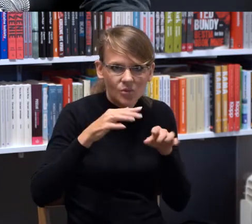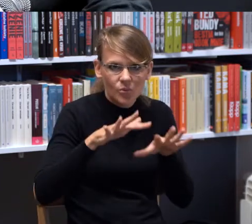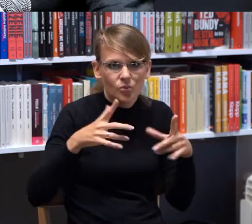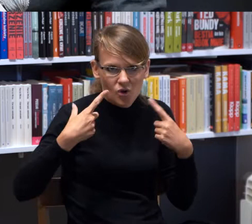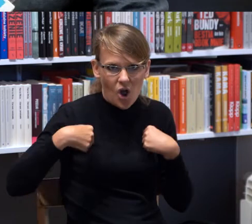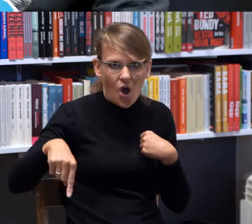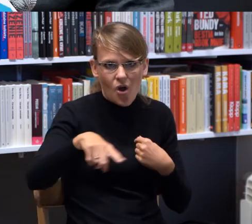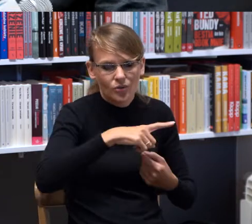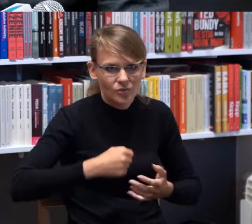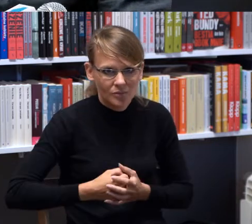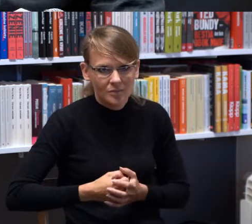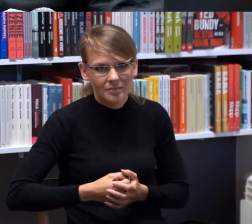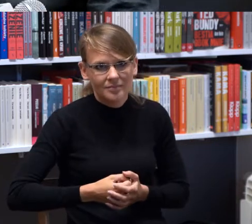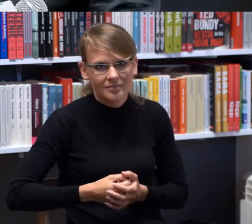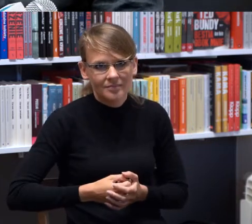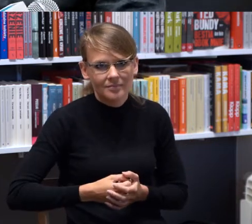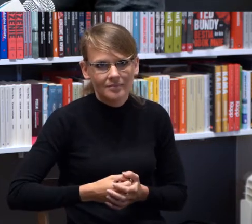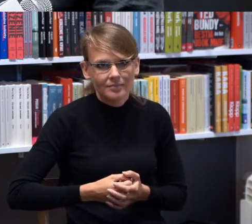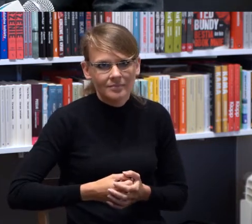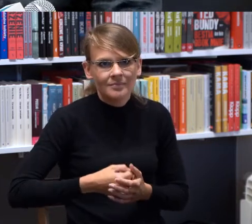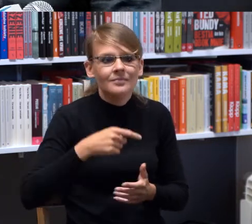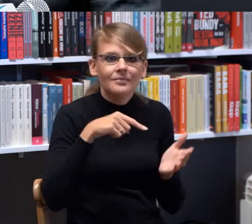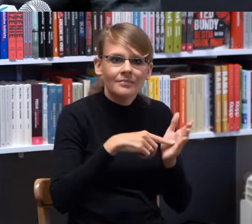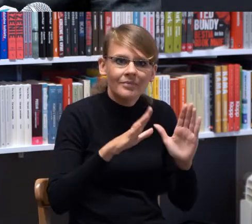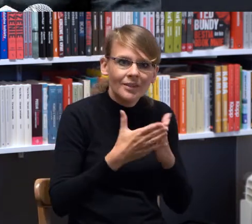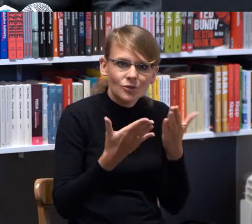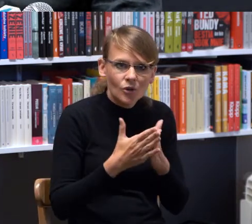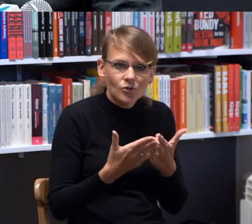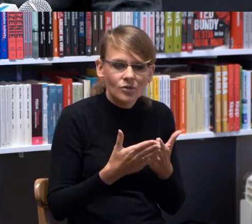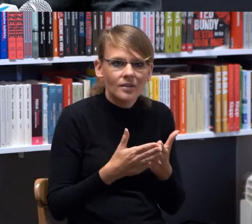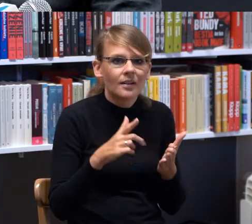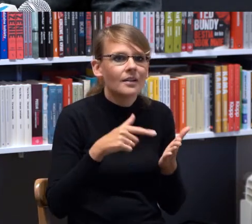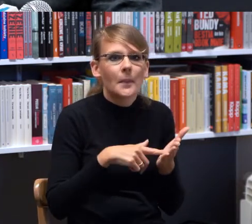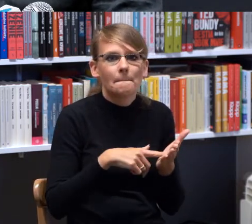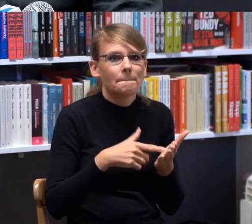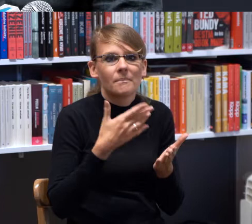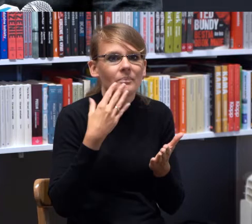jest. I że, bo ta książka, ona nie jest pisana do